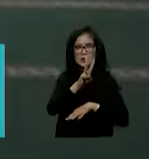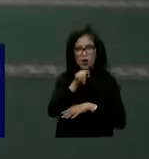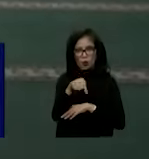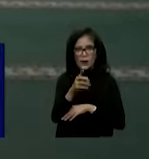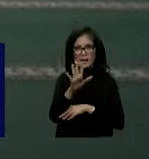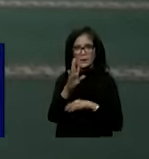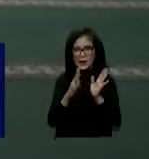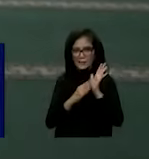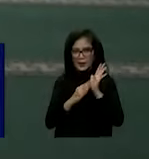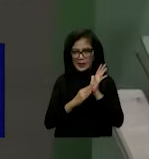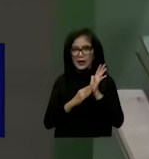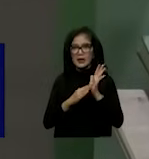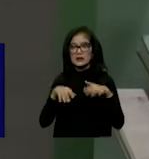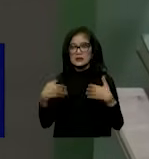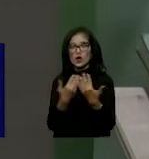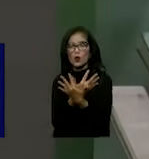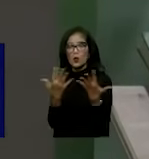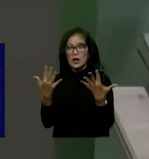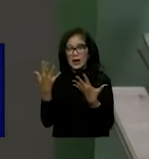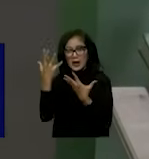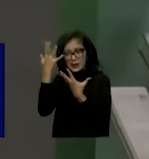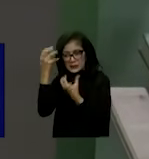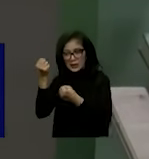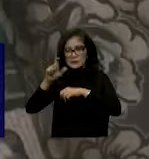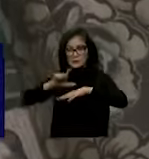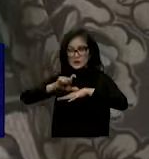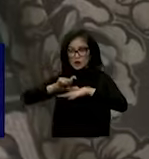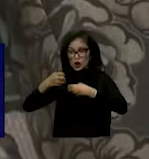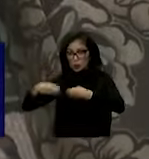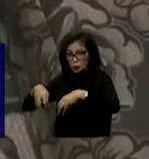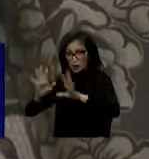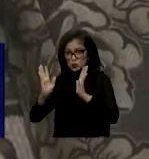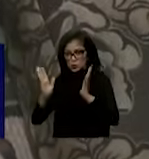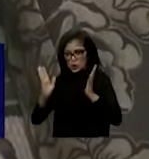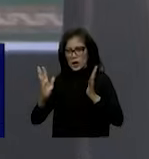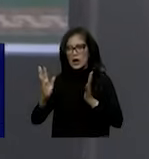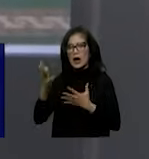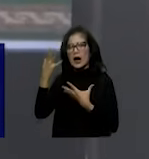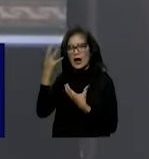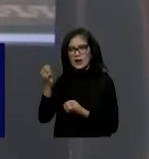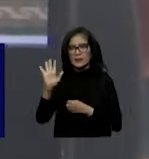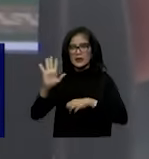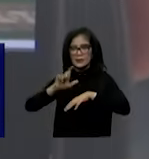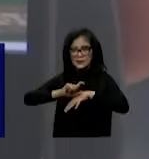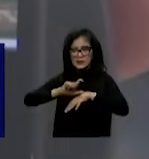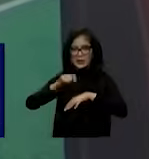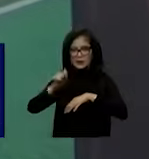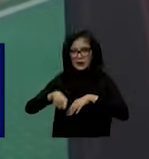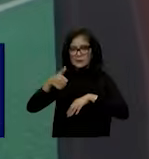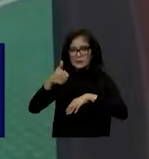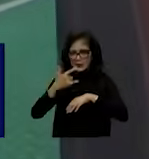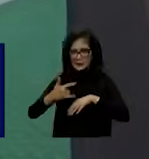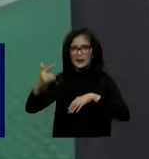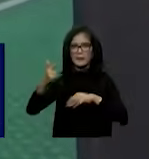Warga berharap meski nantinya terjual, masjid yang dibangun sejak tahun 90-an ini tidak berubah fungsi dan tetap menjadi tempat ibadah bagi